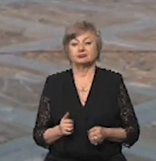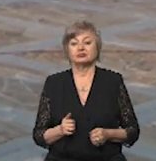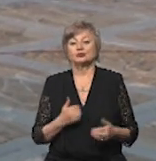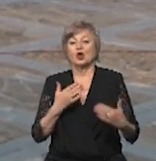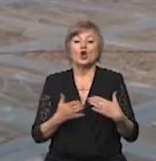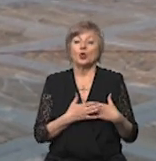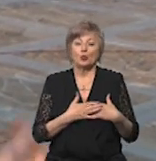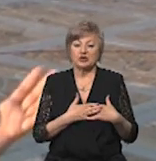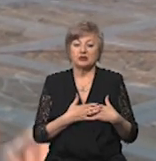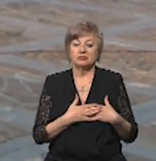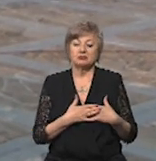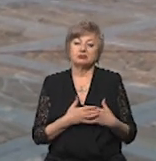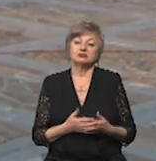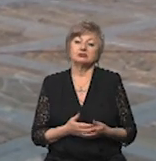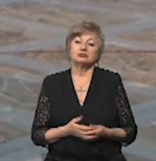Любити